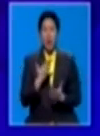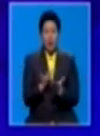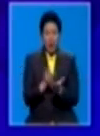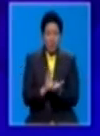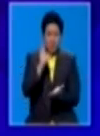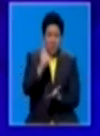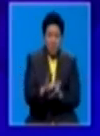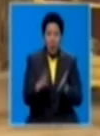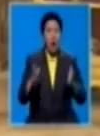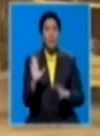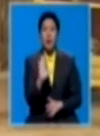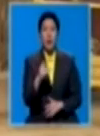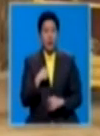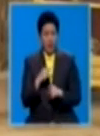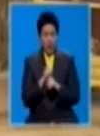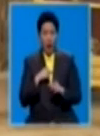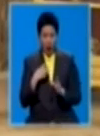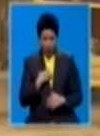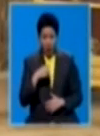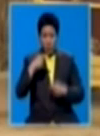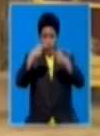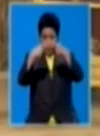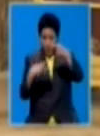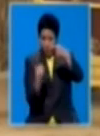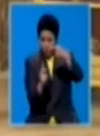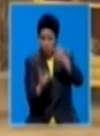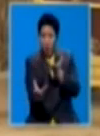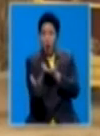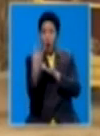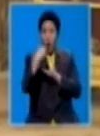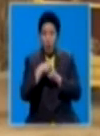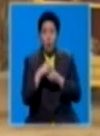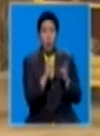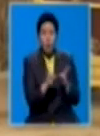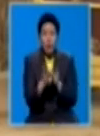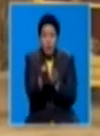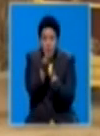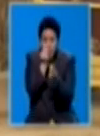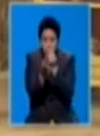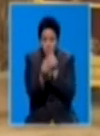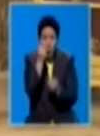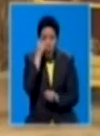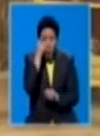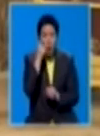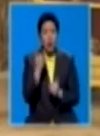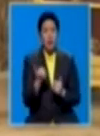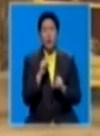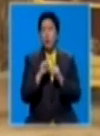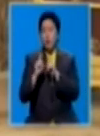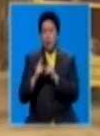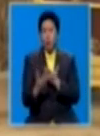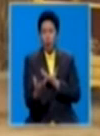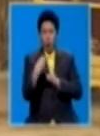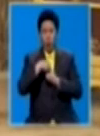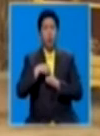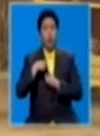ให้มีการประยุกต์ใช้ในชีวิตประจำวันสร้างกิจกรรมกระบวนการเรียนรู้ต่างๆให้เข้าใจนะครับมันอยู่ในทุกคนอยู่แล้วล่ะเพีย